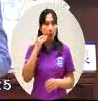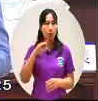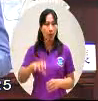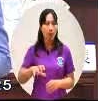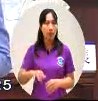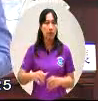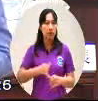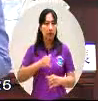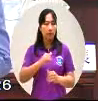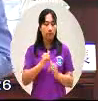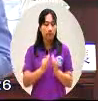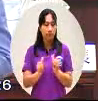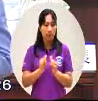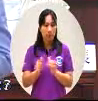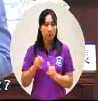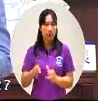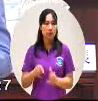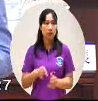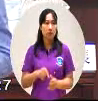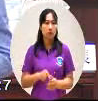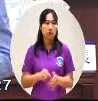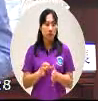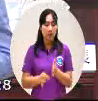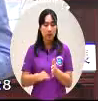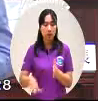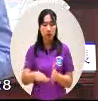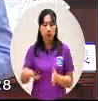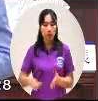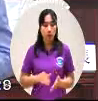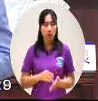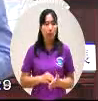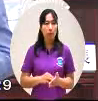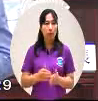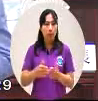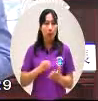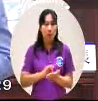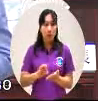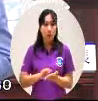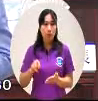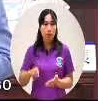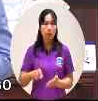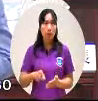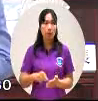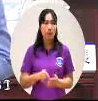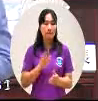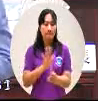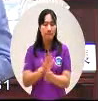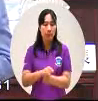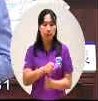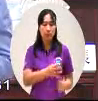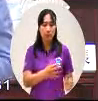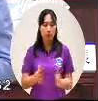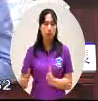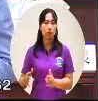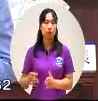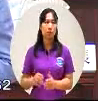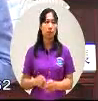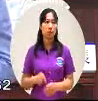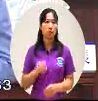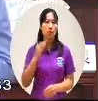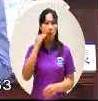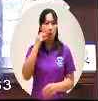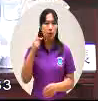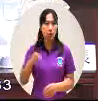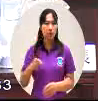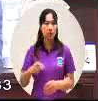动设施设备的需要的时候，我们是不是有什么地方可以做这样的处理，因为这个如果要再去